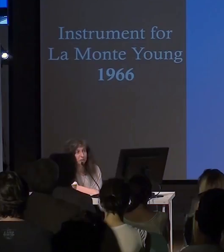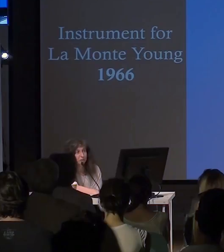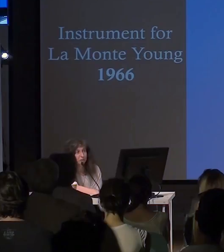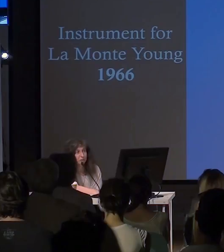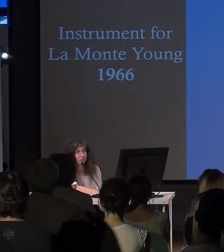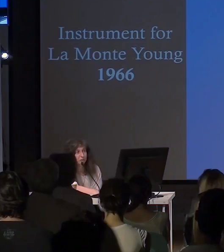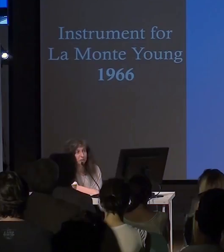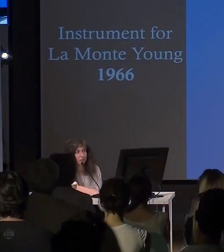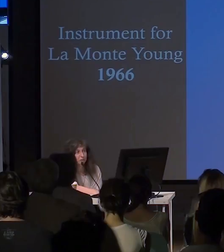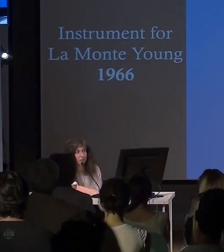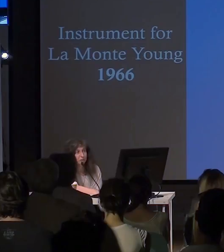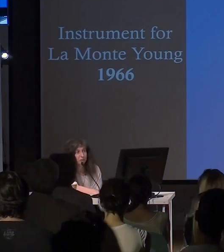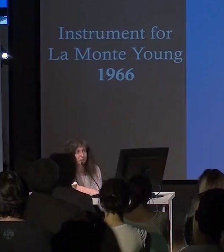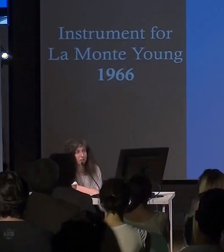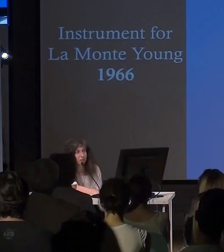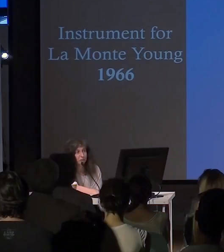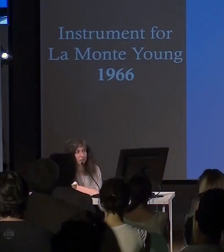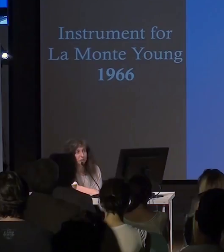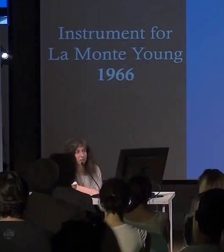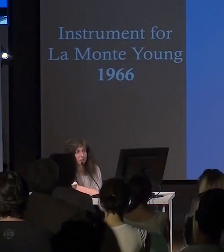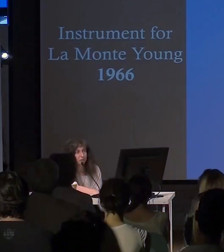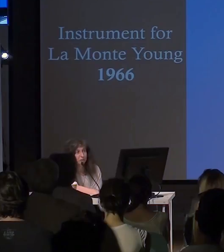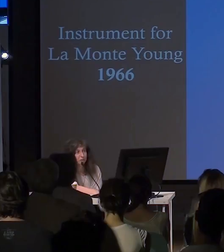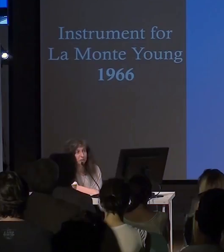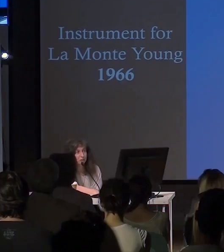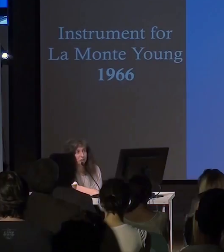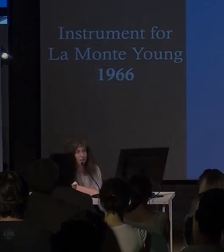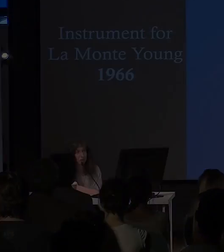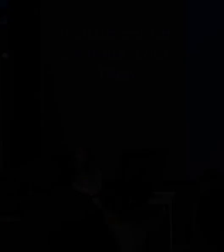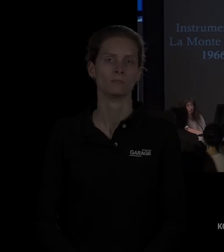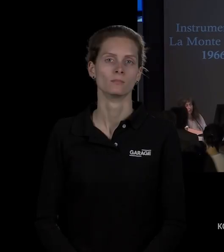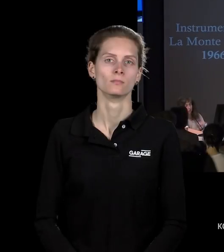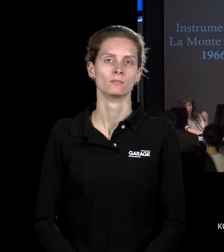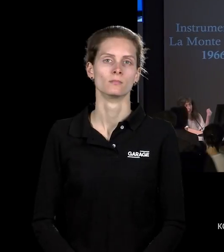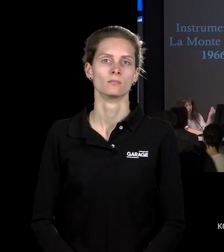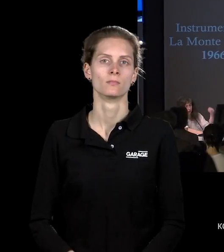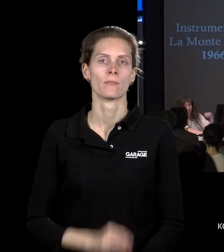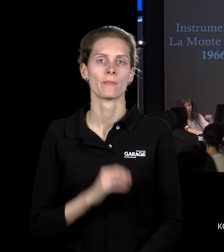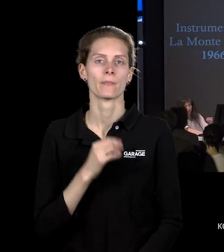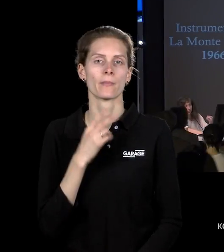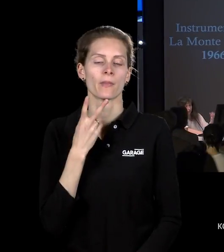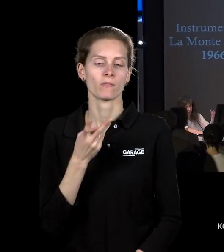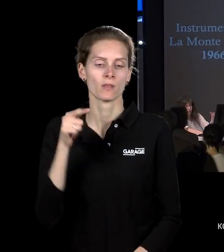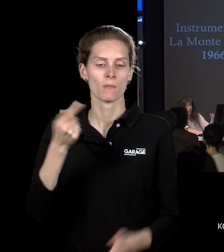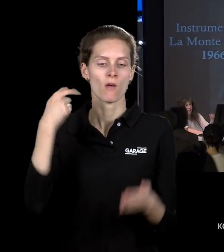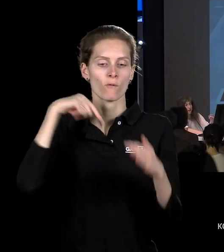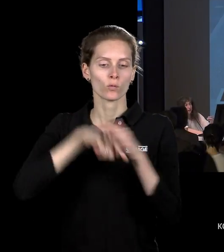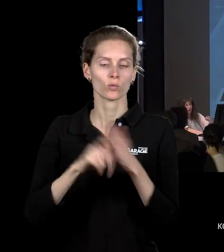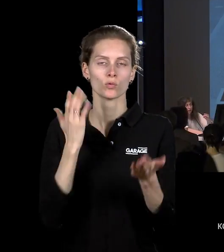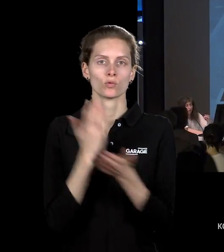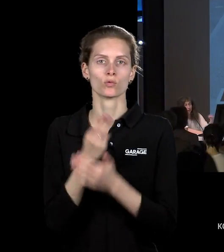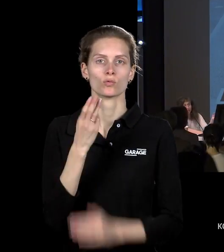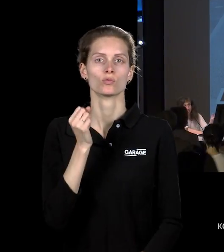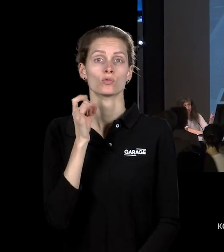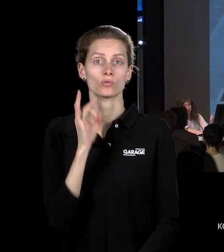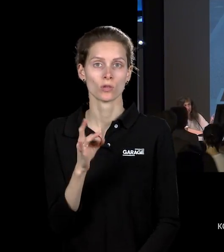Шар подвешен на струне. Струна натянута между узкими стенками бруска. Это брусок, внутри которого есть шарик, и